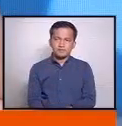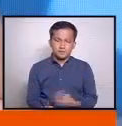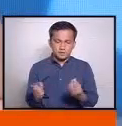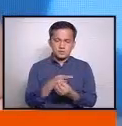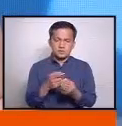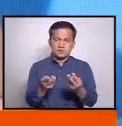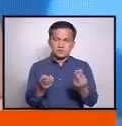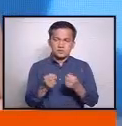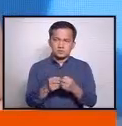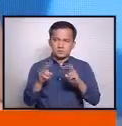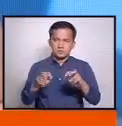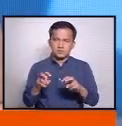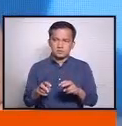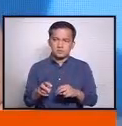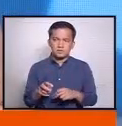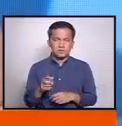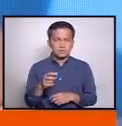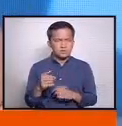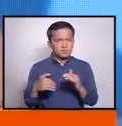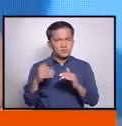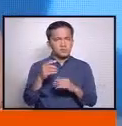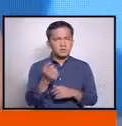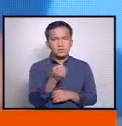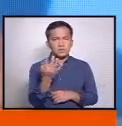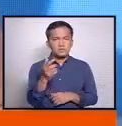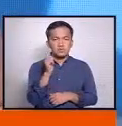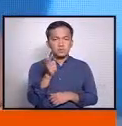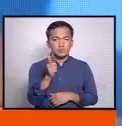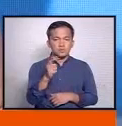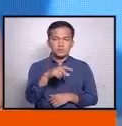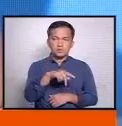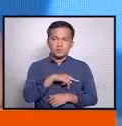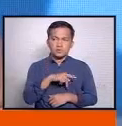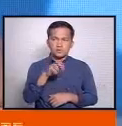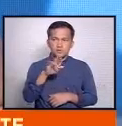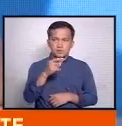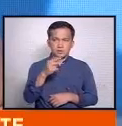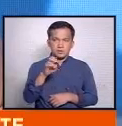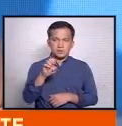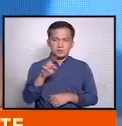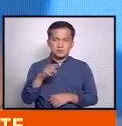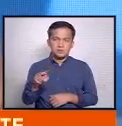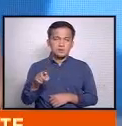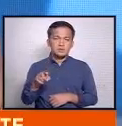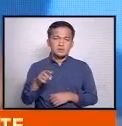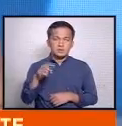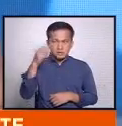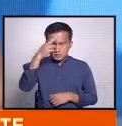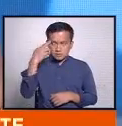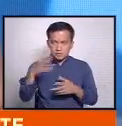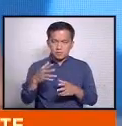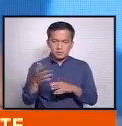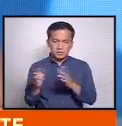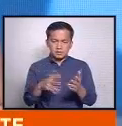Sinibak sa pwesto habang iniimbestigahan ang nasa 20 pulis ng Rodriguez Rizal matapos masawi ang 3 taong gulang